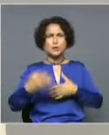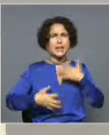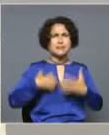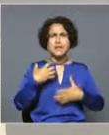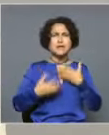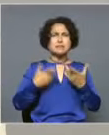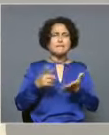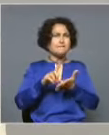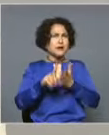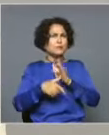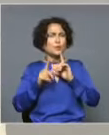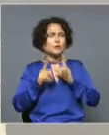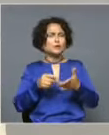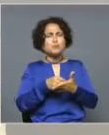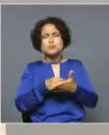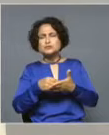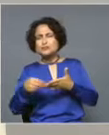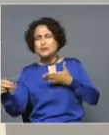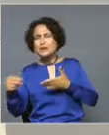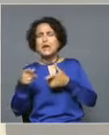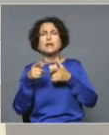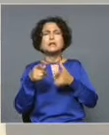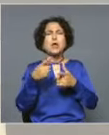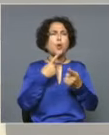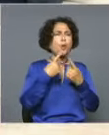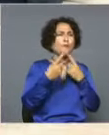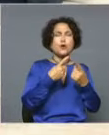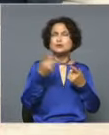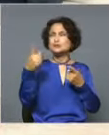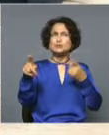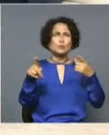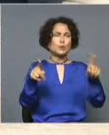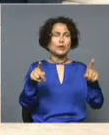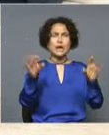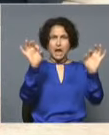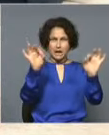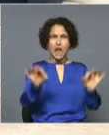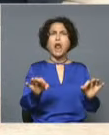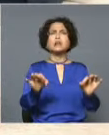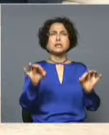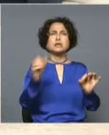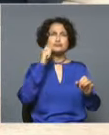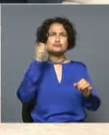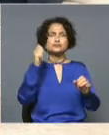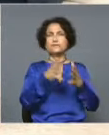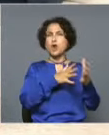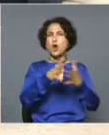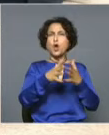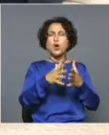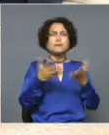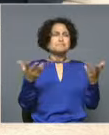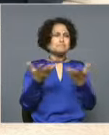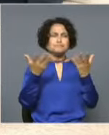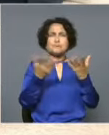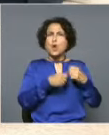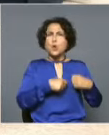му позволили на мъжа от текста да си говори с реални други хора, а дори някак си и любовта не